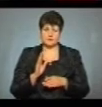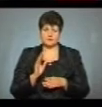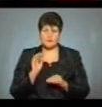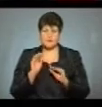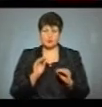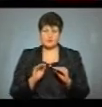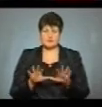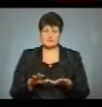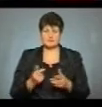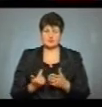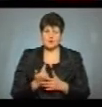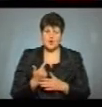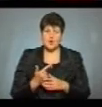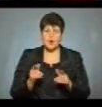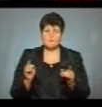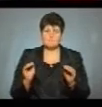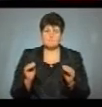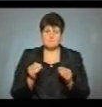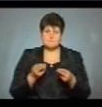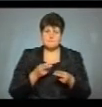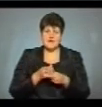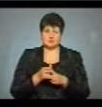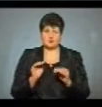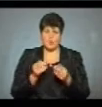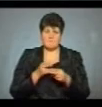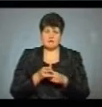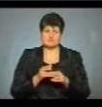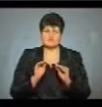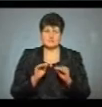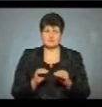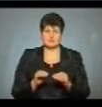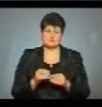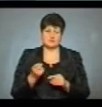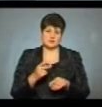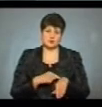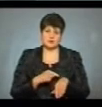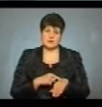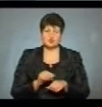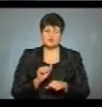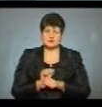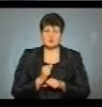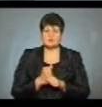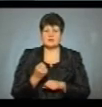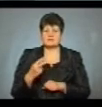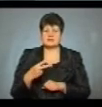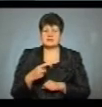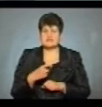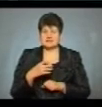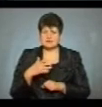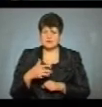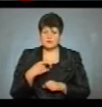ж. Обмежувач встановили о 16-й годині. Рух транспорту на Гаївському мості призупинили на 20 хвилин, каже